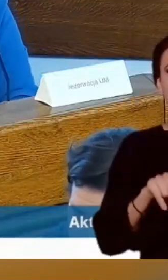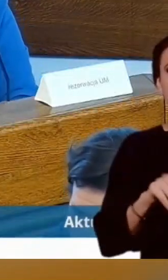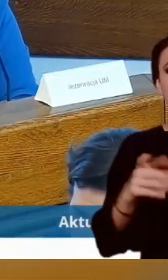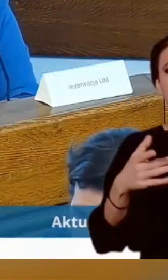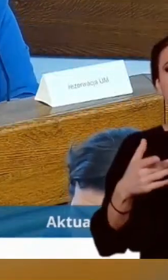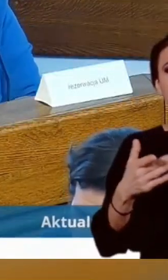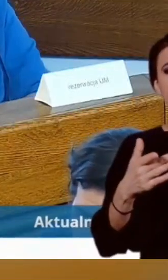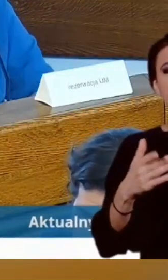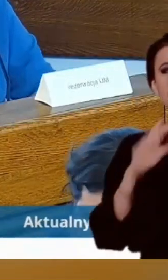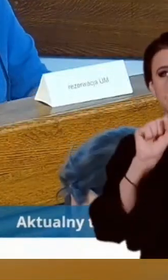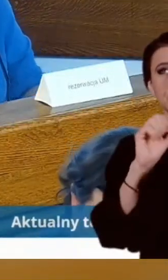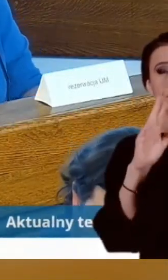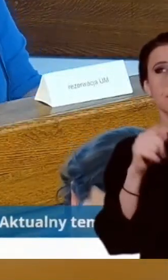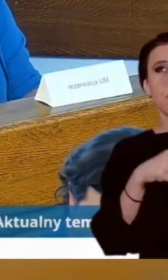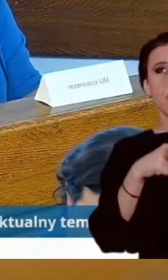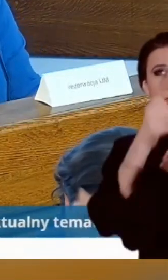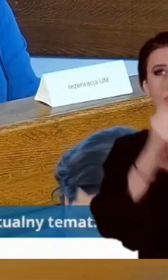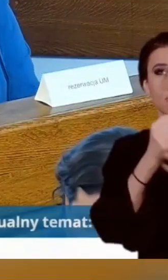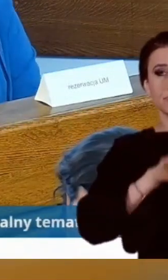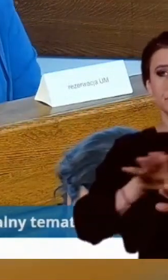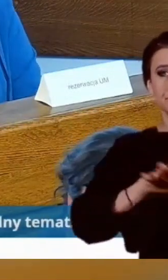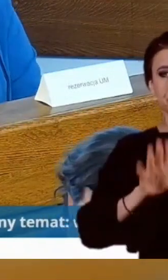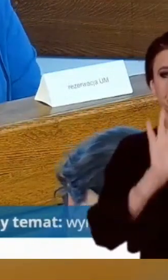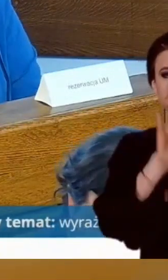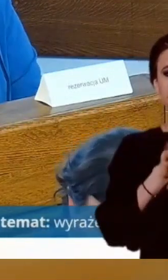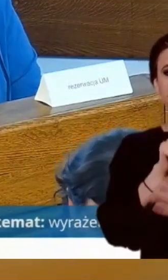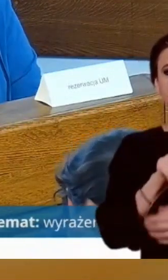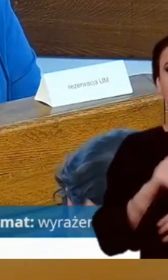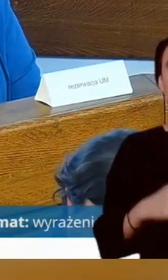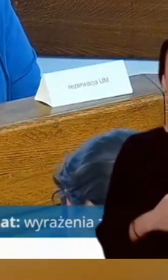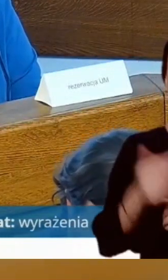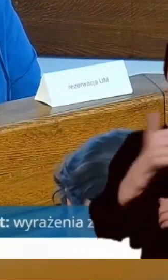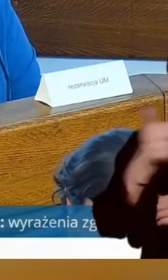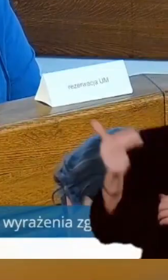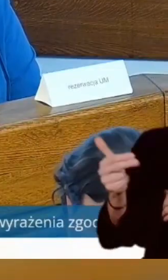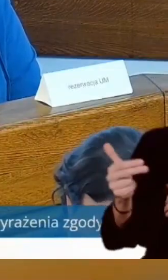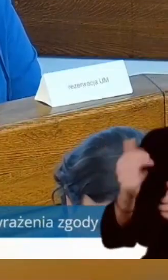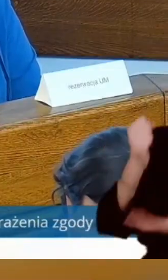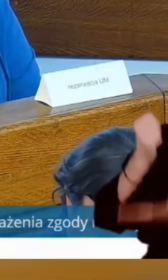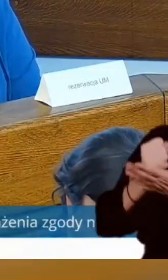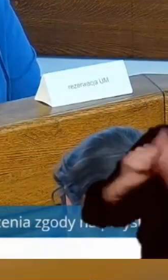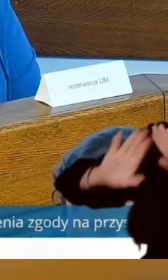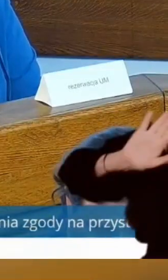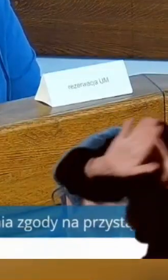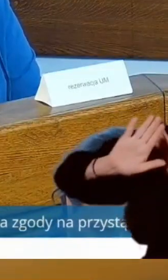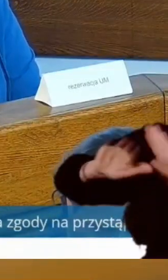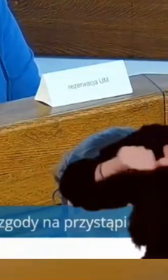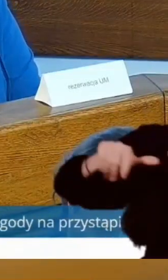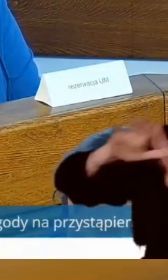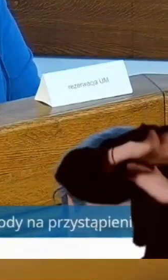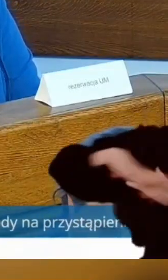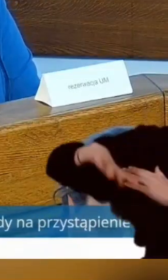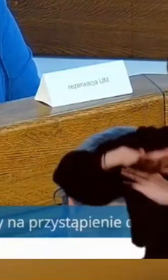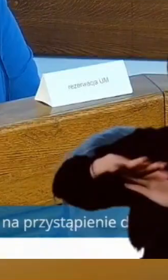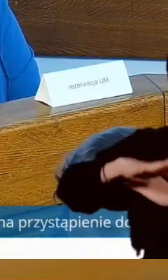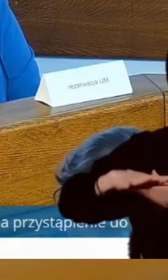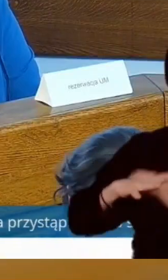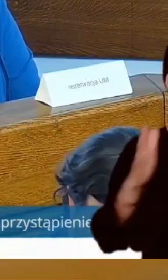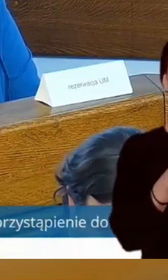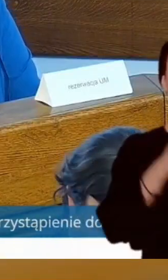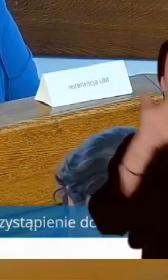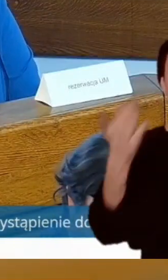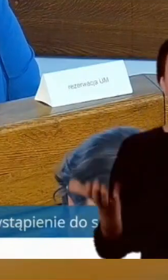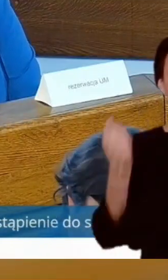I teraz tak, co na temat prawa ochrony środowiska mówi Konstytucja Rzeczpospolitej Polskiej?